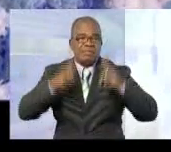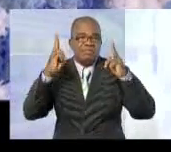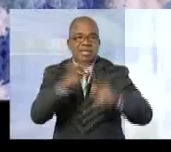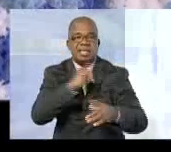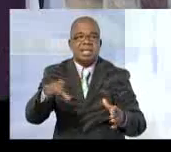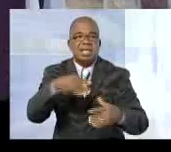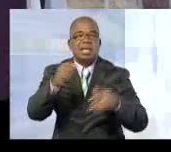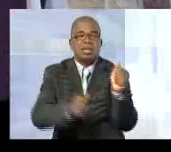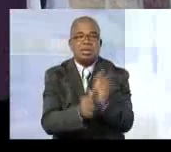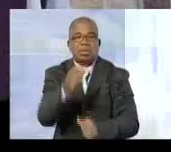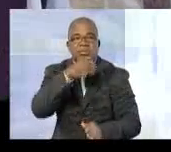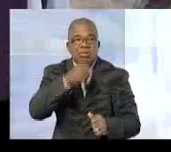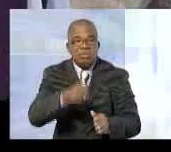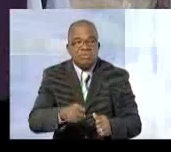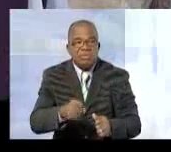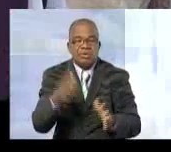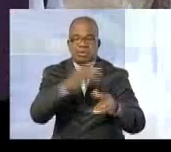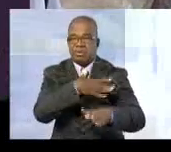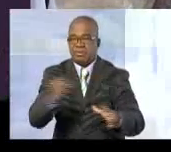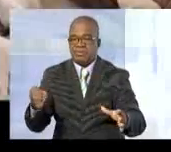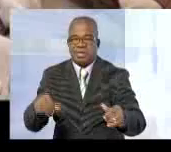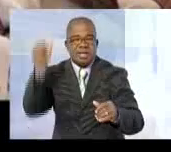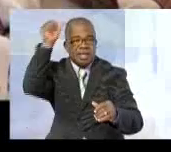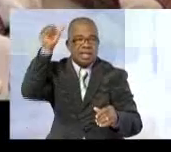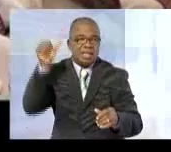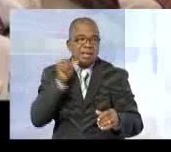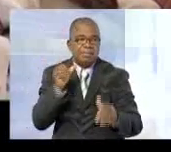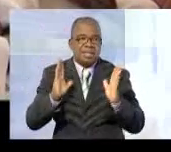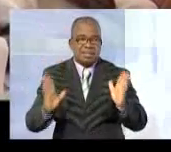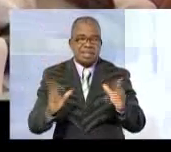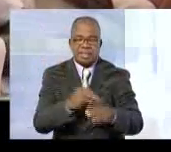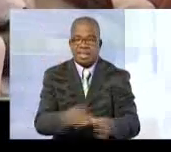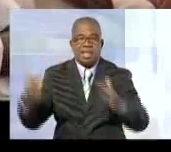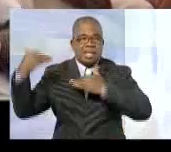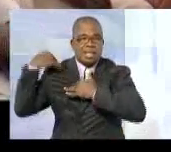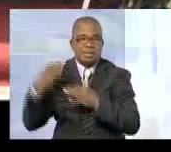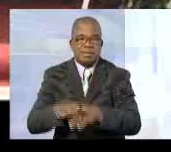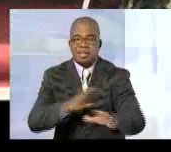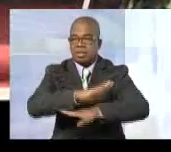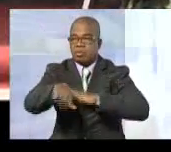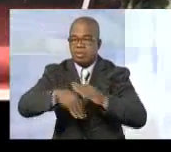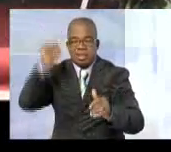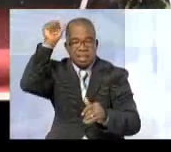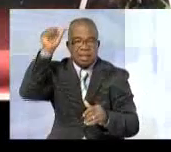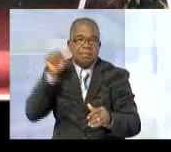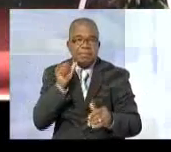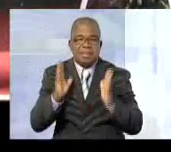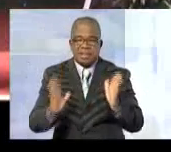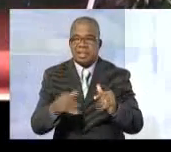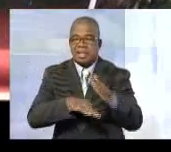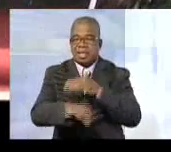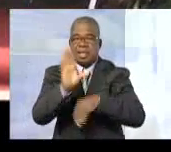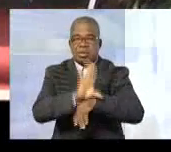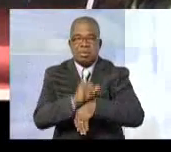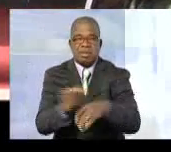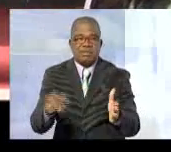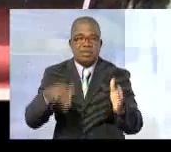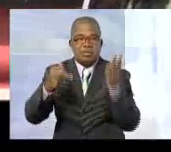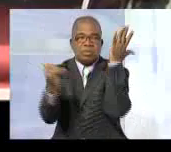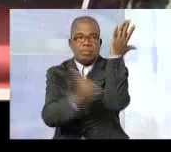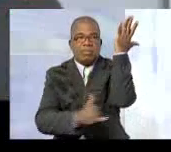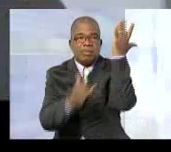Côte d'Ivoire. Le nonce apostolique, Mgr Ambroso Mata, était de nationalité indienne. Dans la hiérarchie